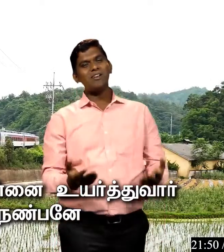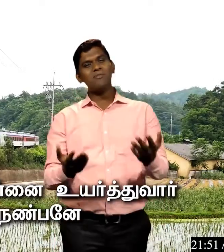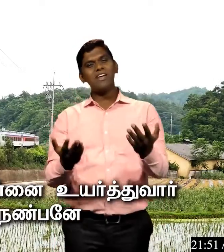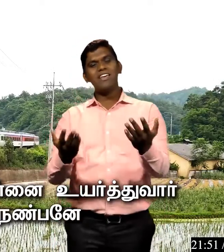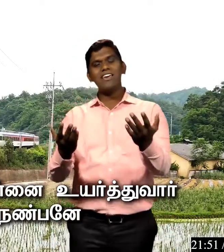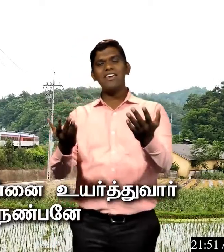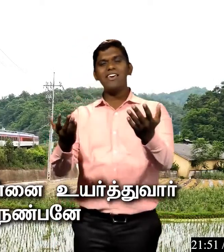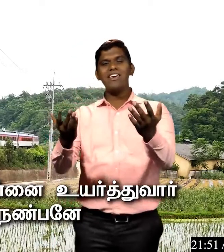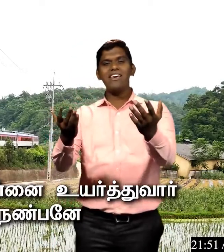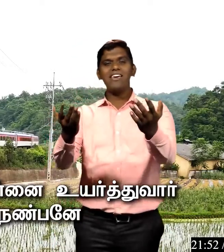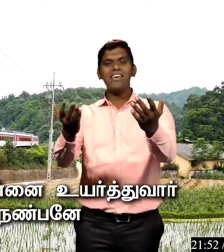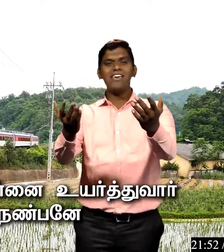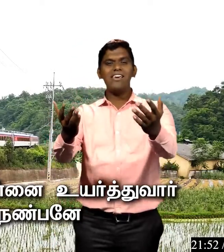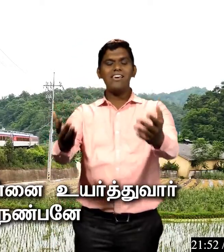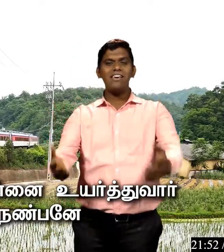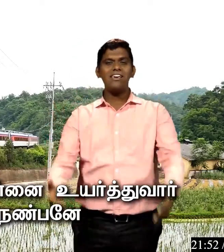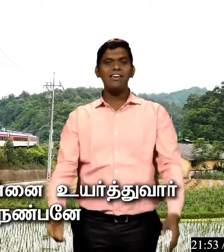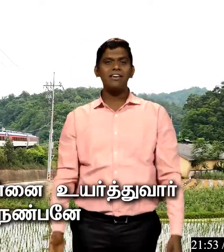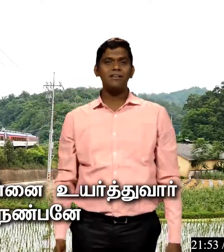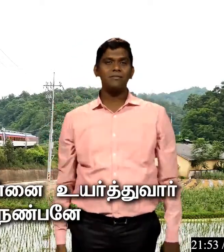உயர்த்துவார் நண்பனே.